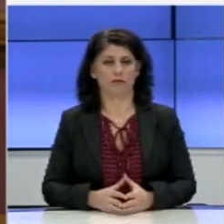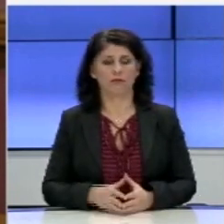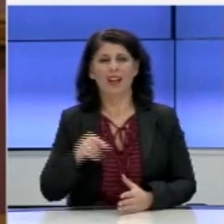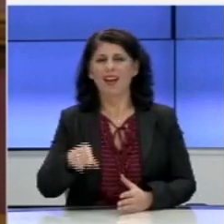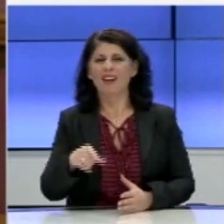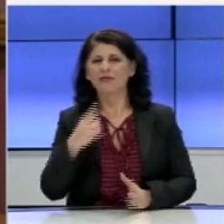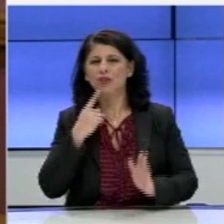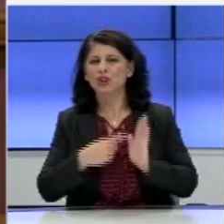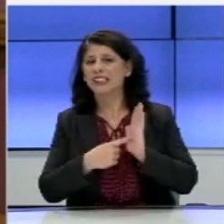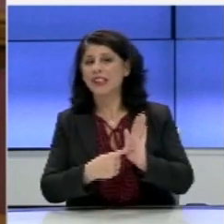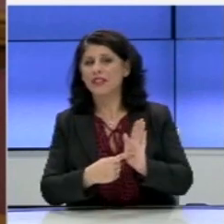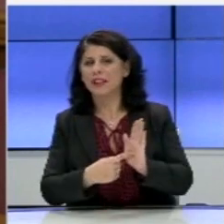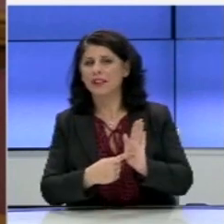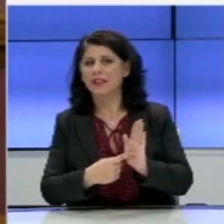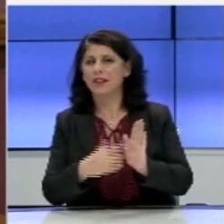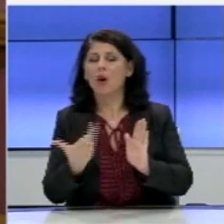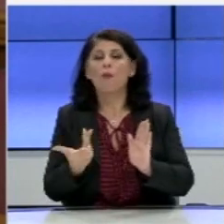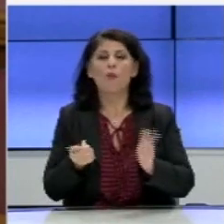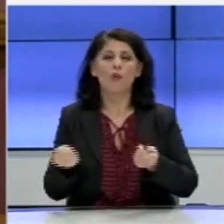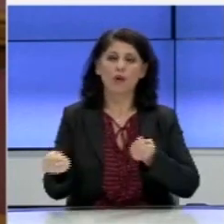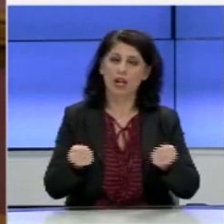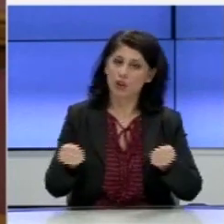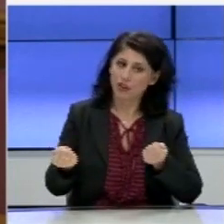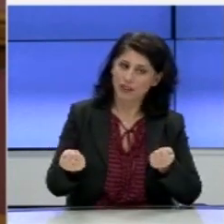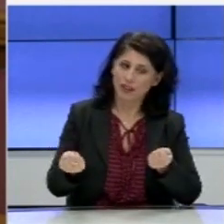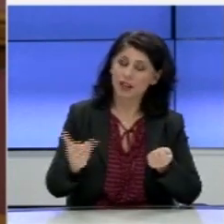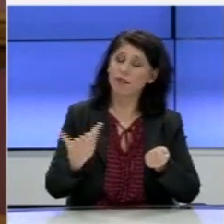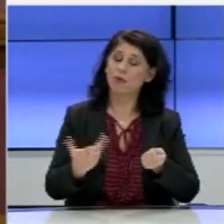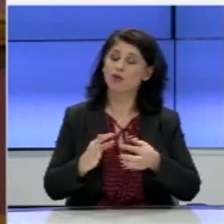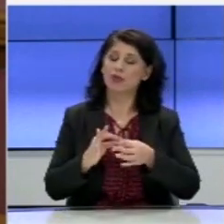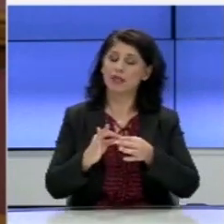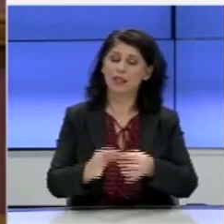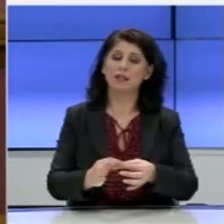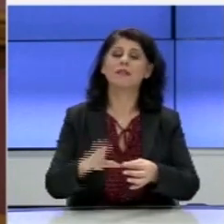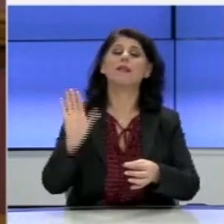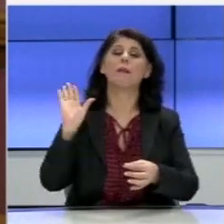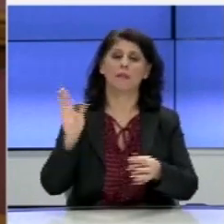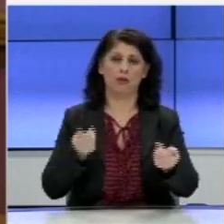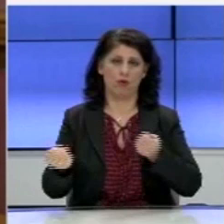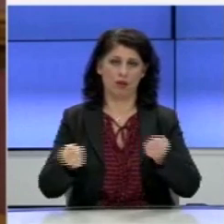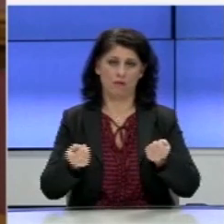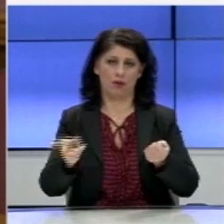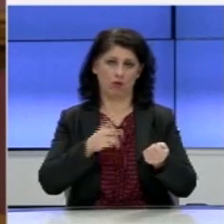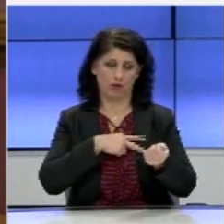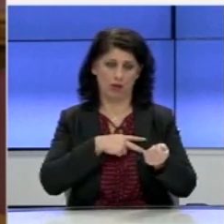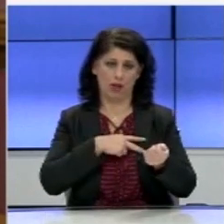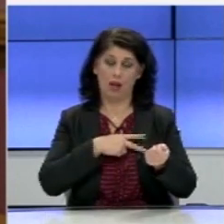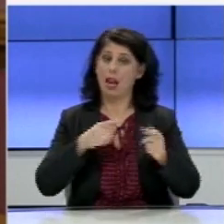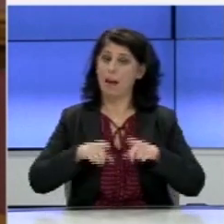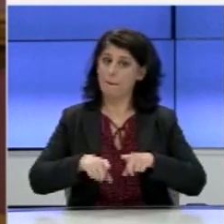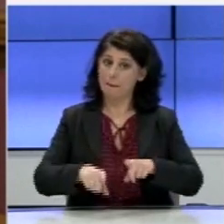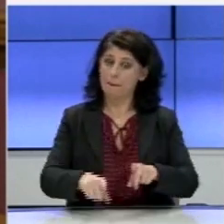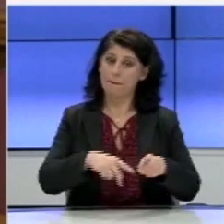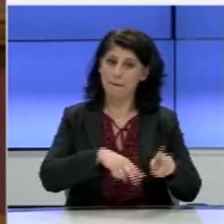γεγονός που δείχνει και το πώς οργανώθηκε και συνεχίζει να μην είναι οργανωμένο κατάλληλα, αλλά και παράλληλα